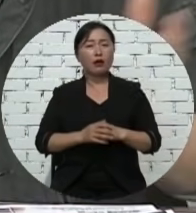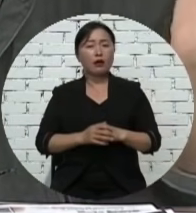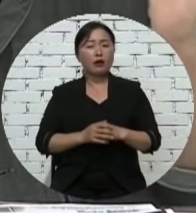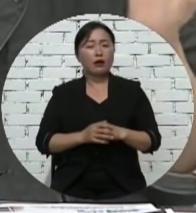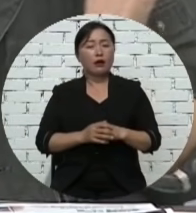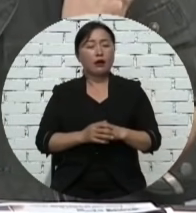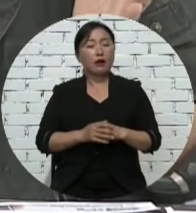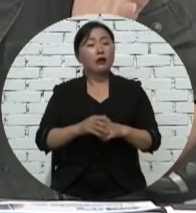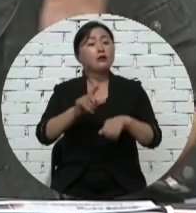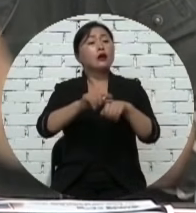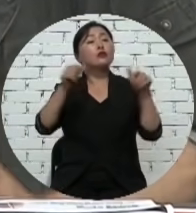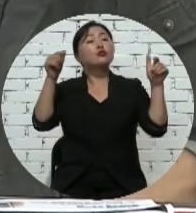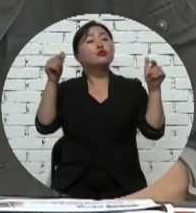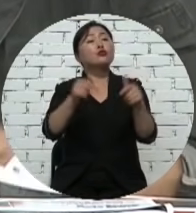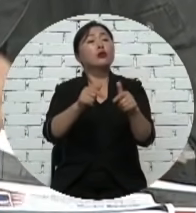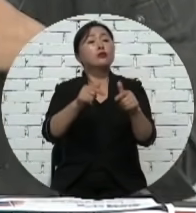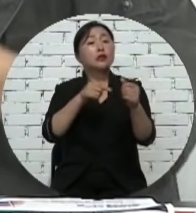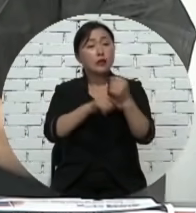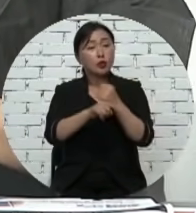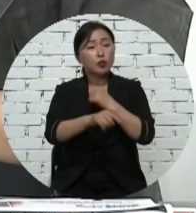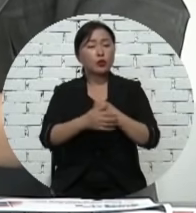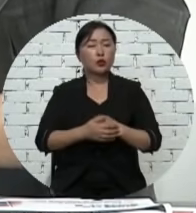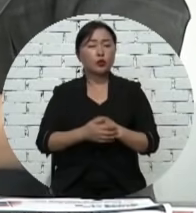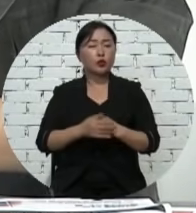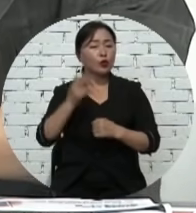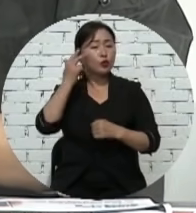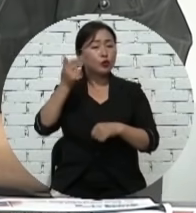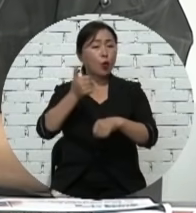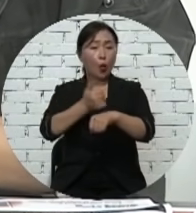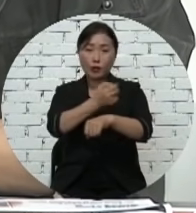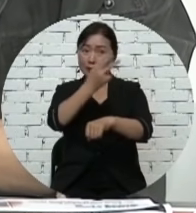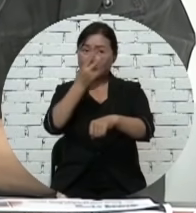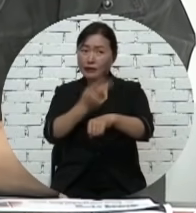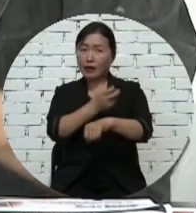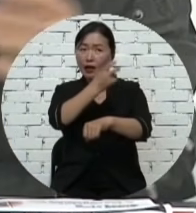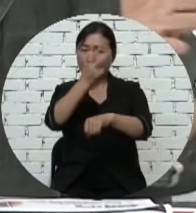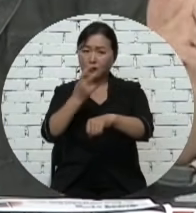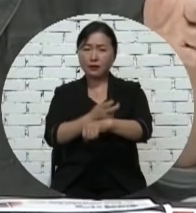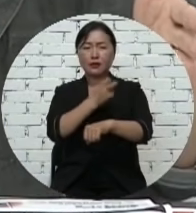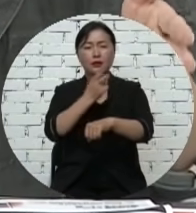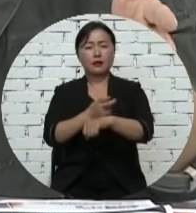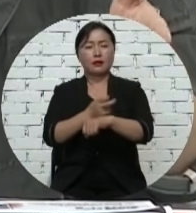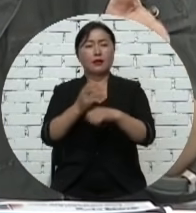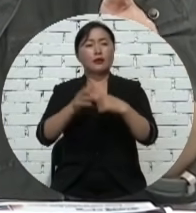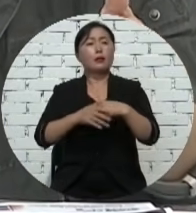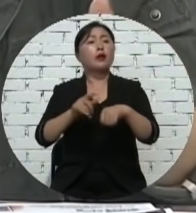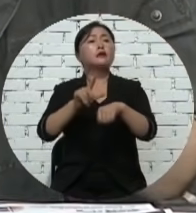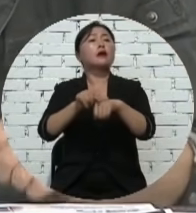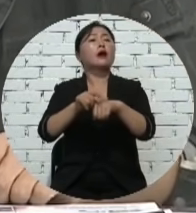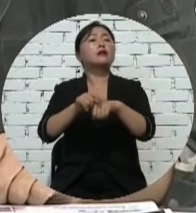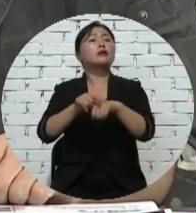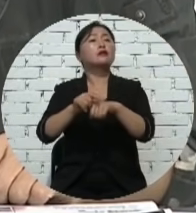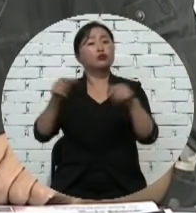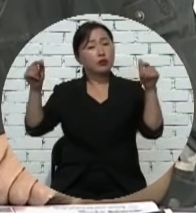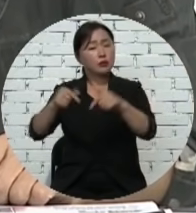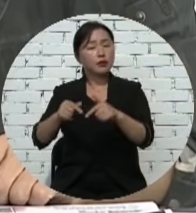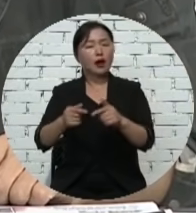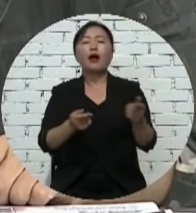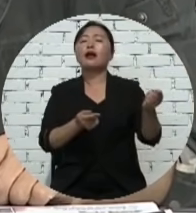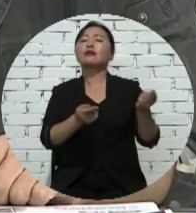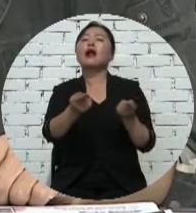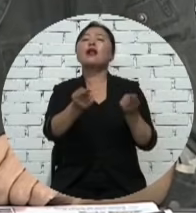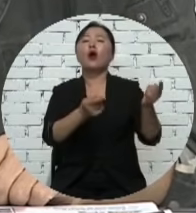시간이 그나마 좀 줄어든 게 사실은 이 주 52시간제가 도입됨으로써 100시간 정도가 줄었거든요. 뭐 정확하게는